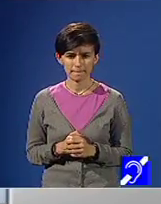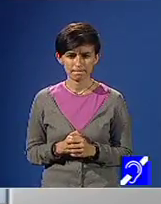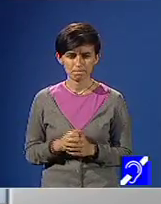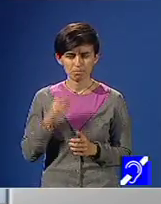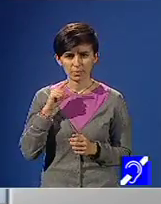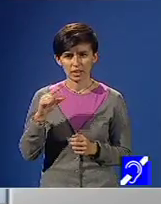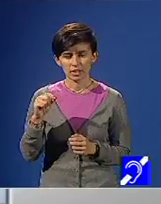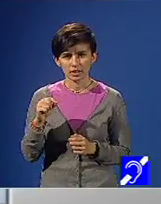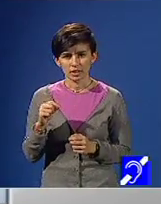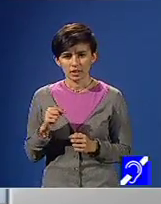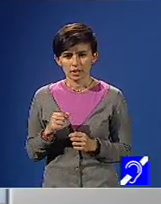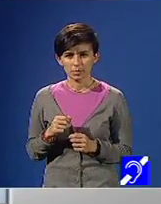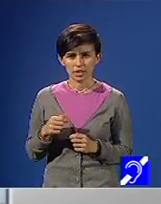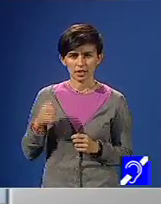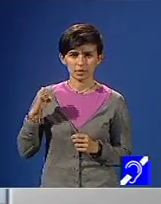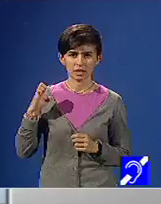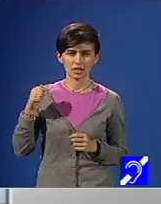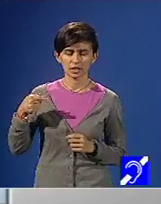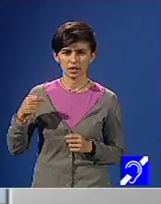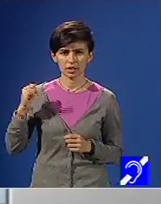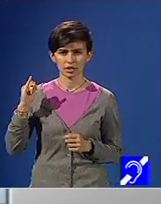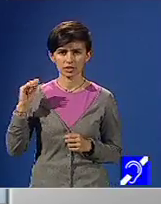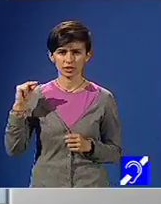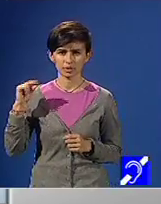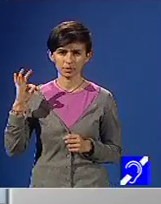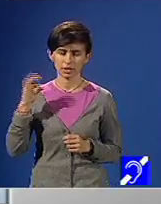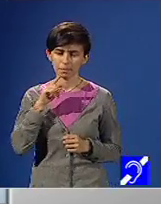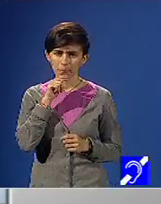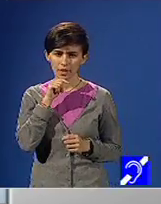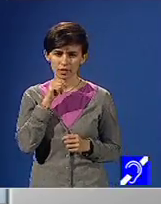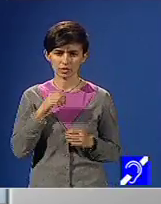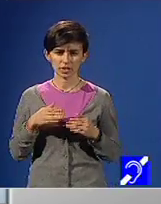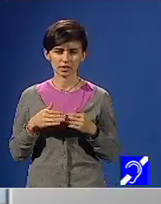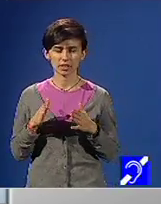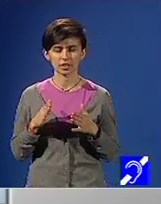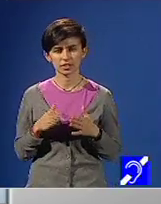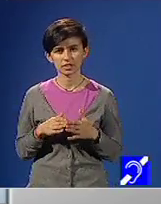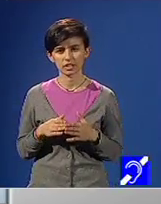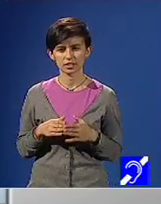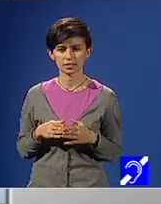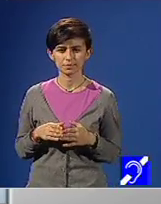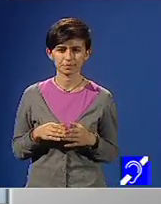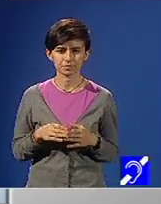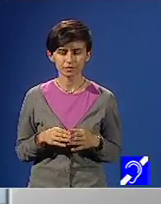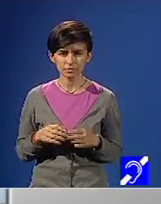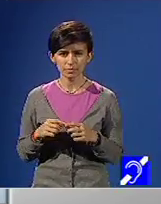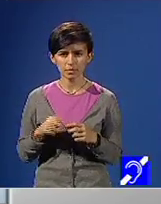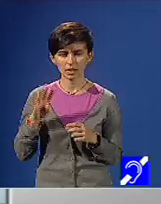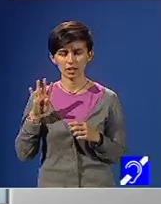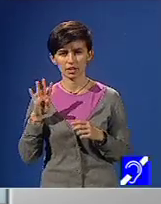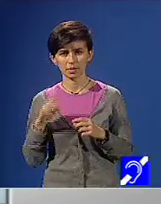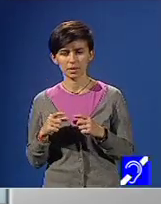Mergem acum în Egipt, la Cairo. Acolo s-a deschis patiseria numită